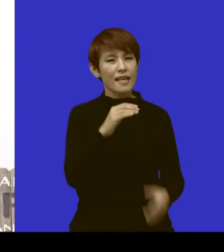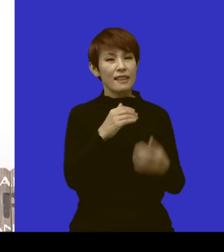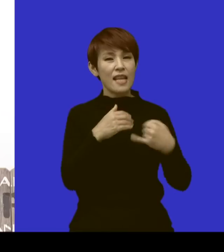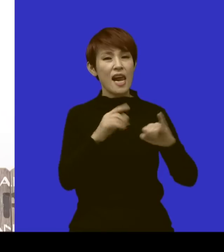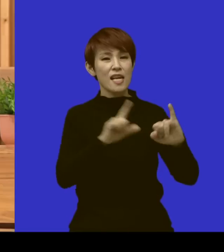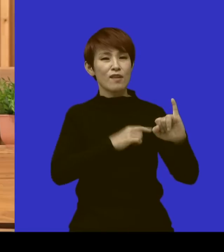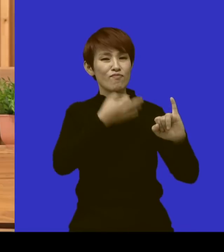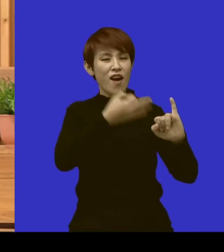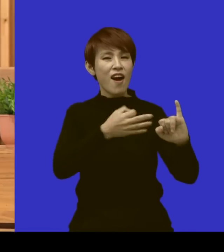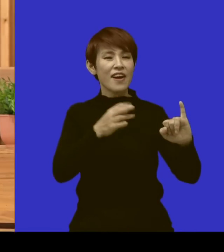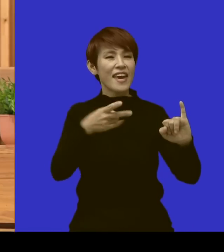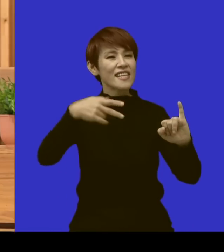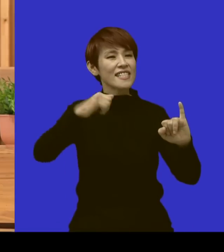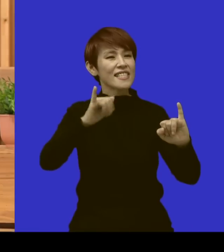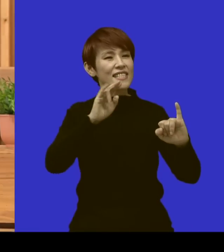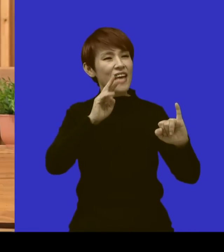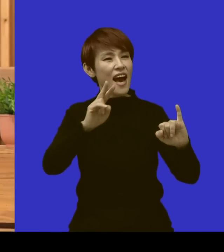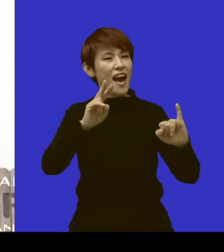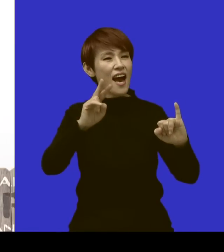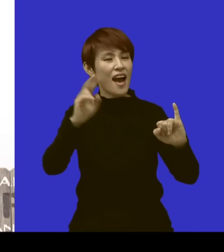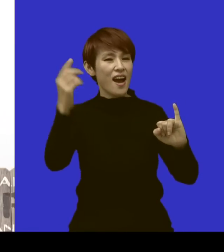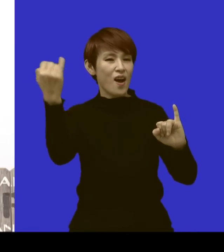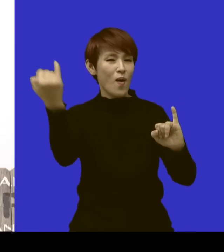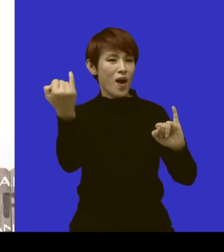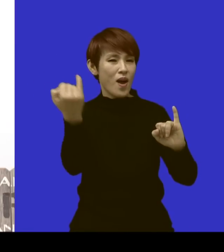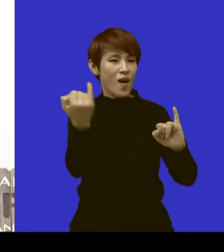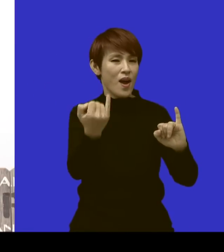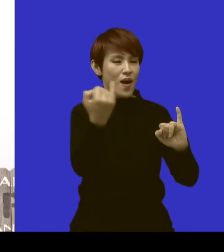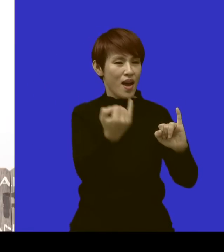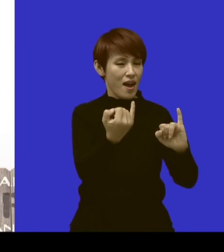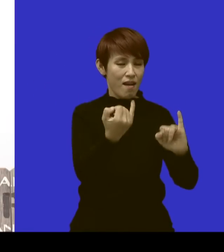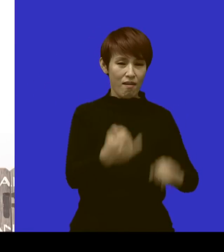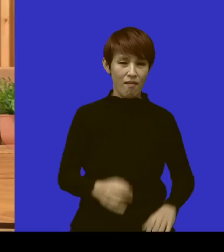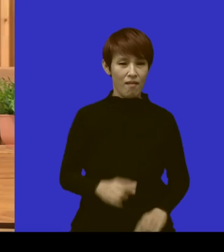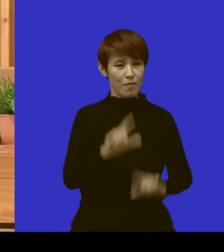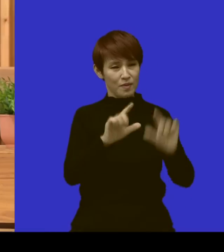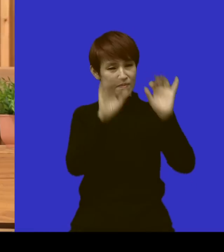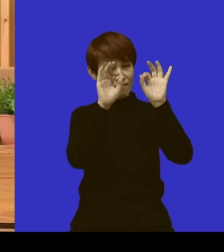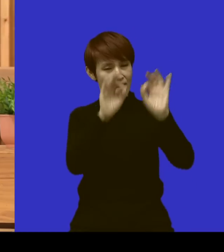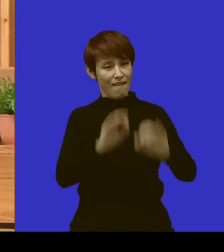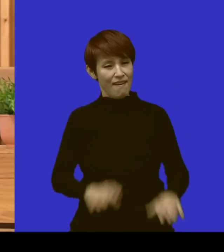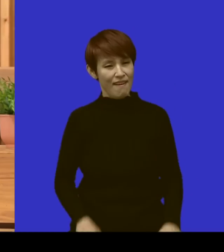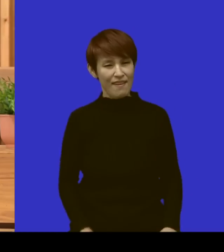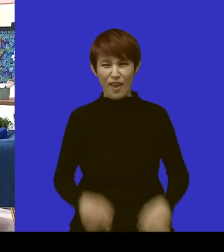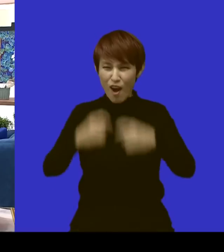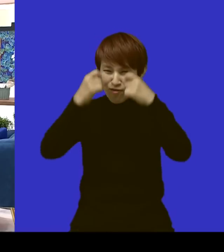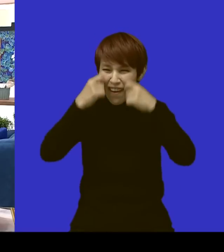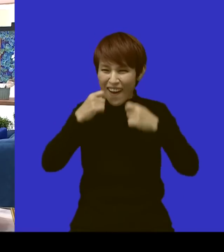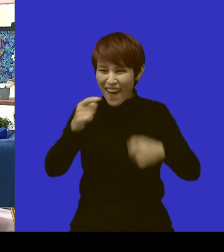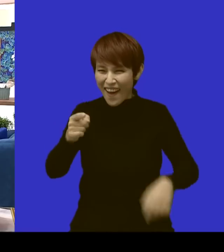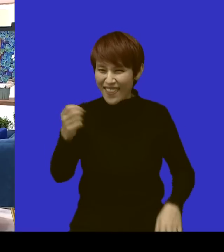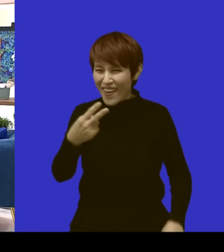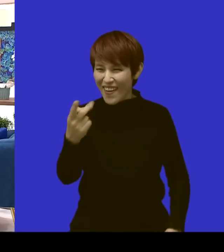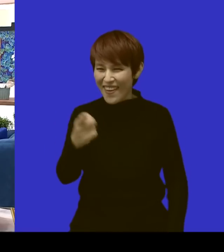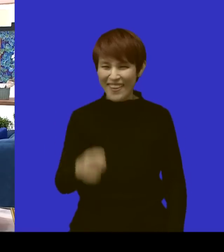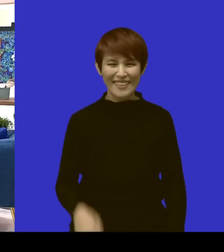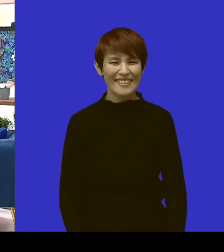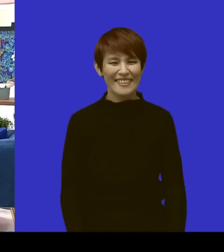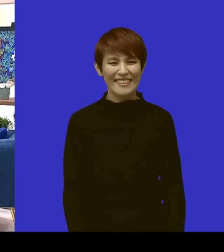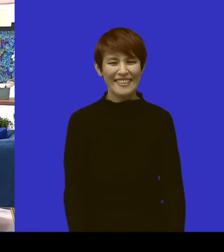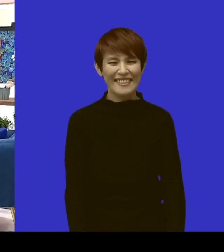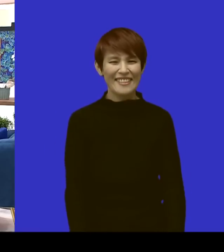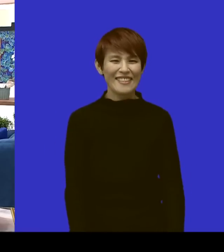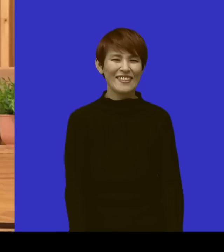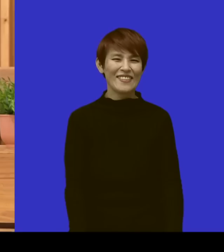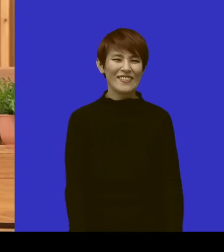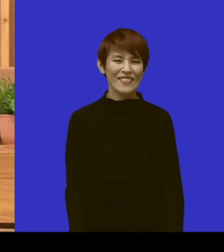친구가 달려오는 거예요. 네. 근데 그 모습을 보는데 네. 또 우셨죠? 네. 또 우셨을 것